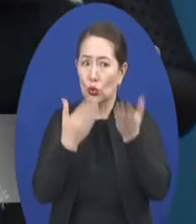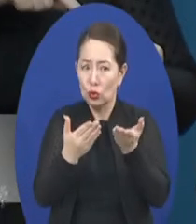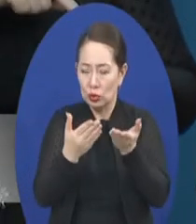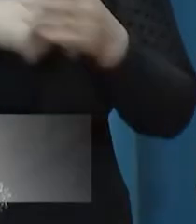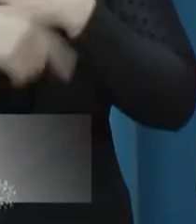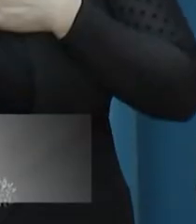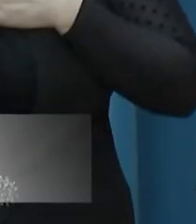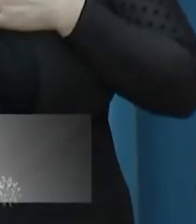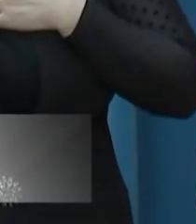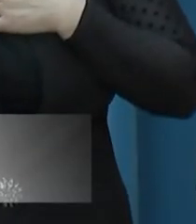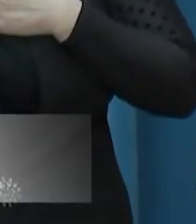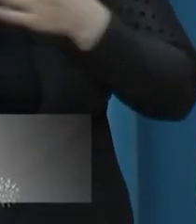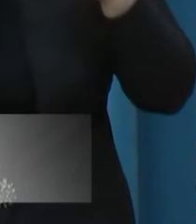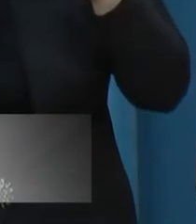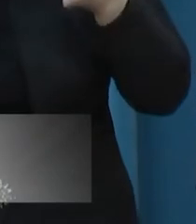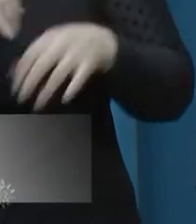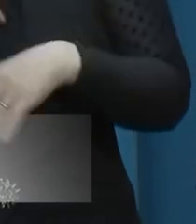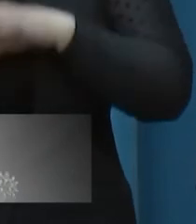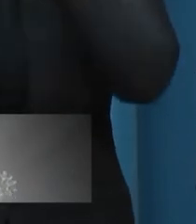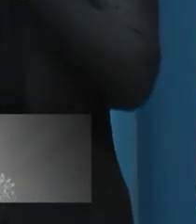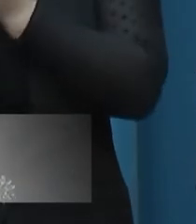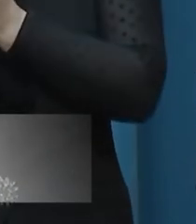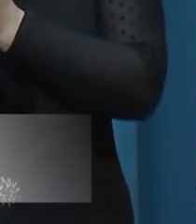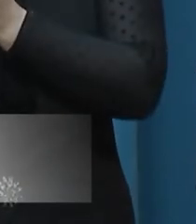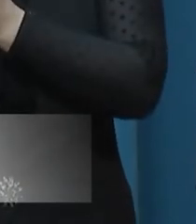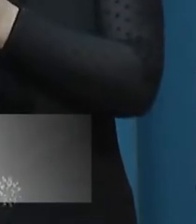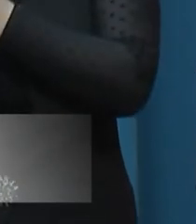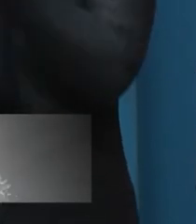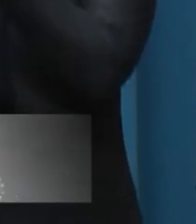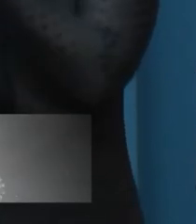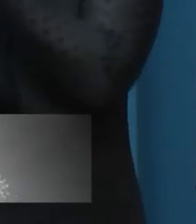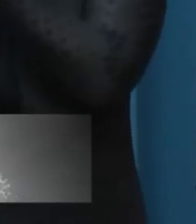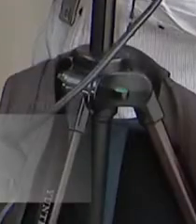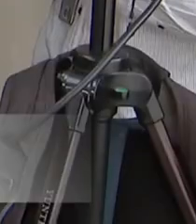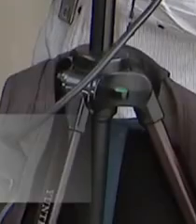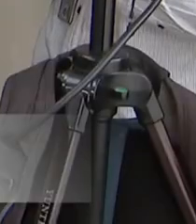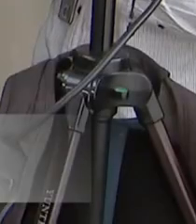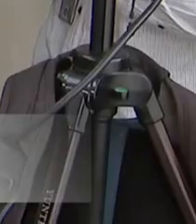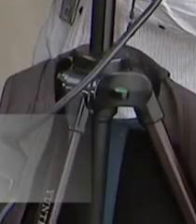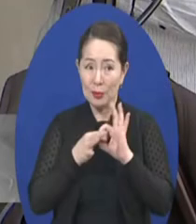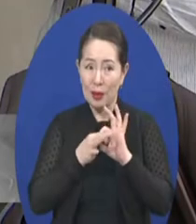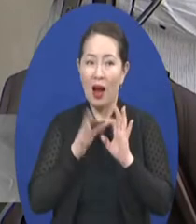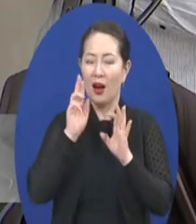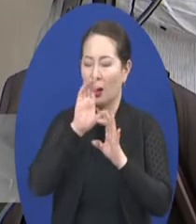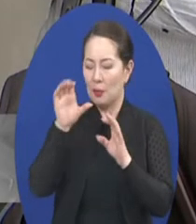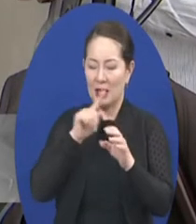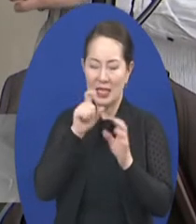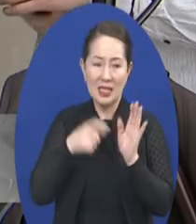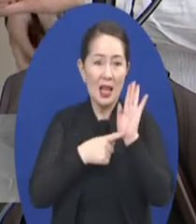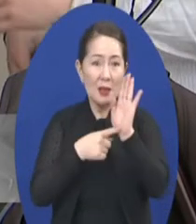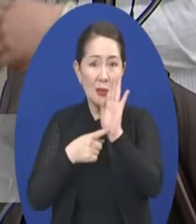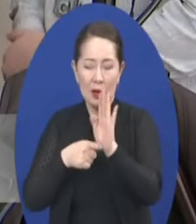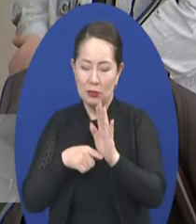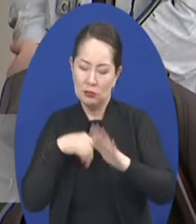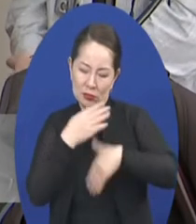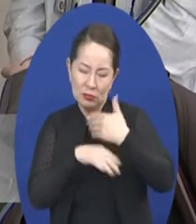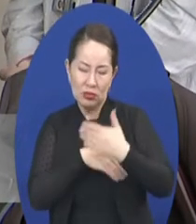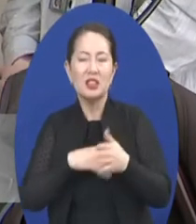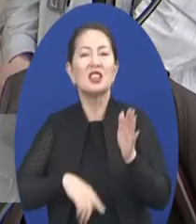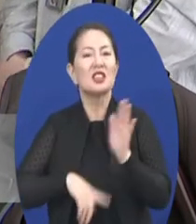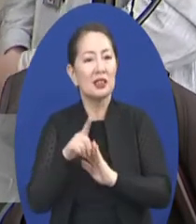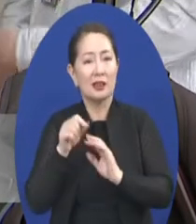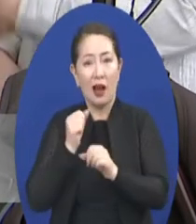зээлдэгчийг хууль хяналтын байгууллагаар шалгаж байна. Хэрэг энэ хүртэл хүндэрч анхаарлын төвд орсон учраас компаниуд зээлийн эргэн төлөхтэр хөдөлж эхэлсэн